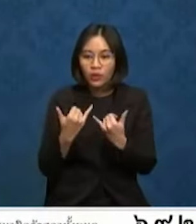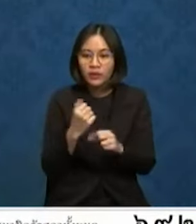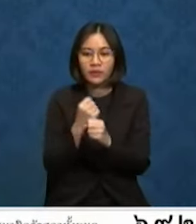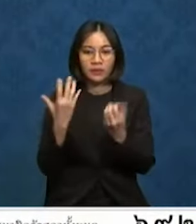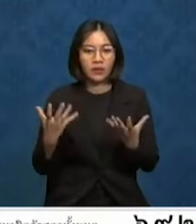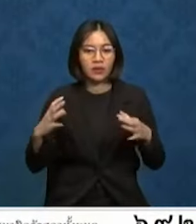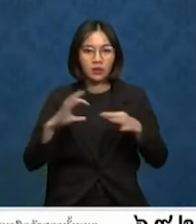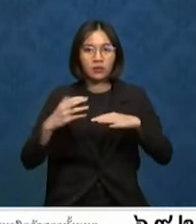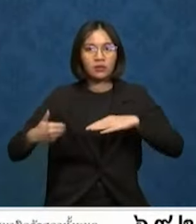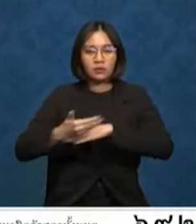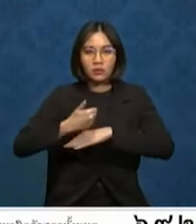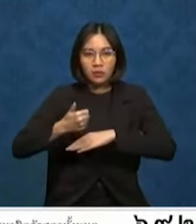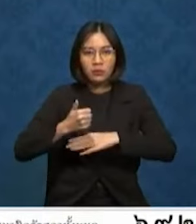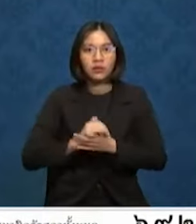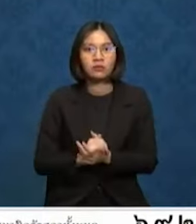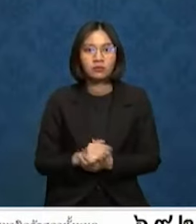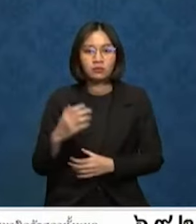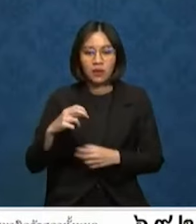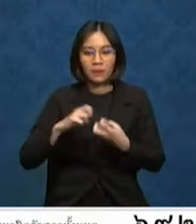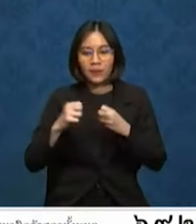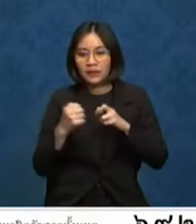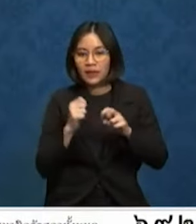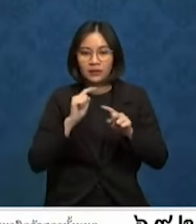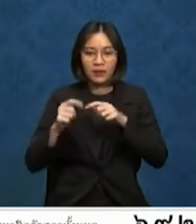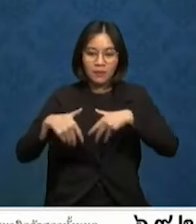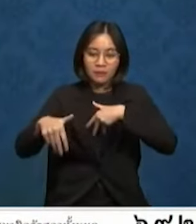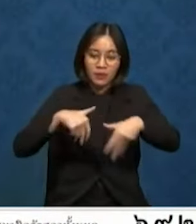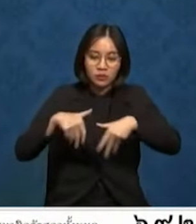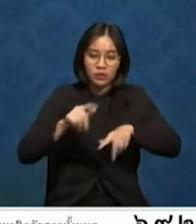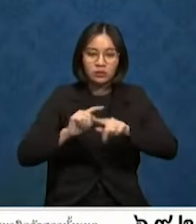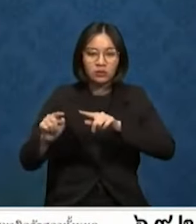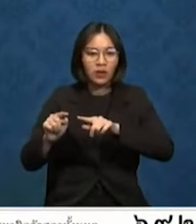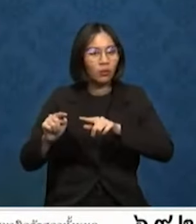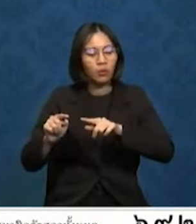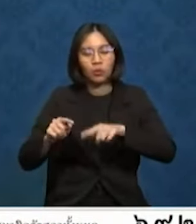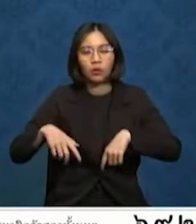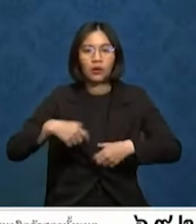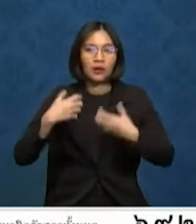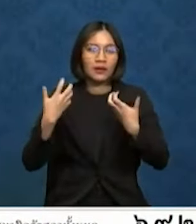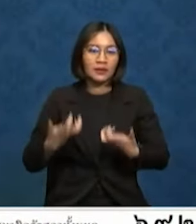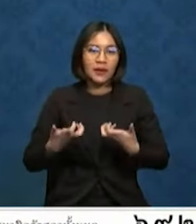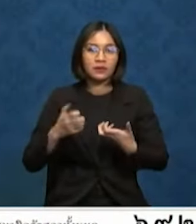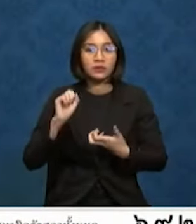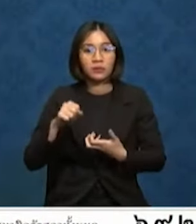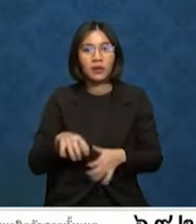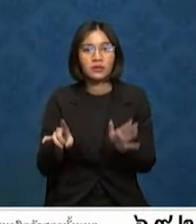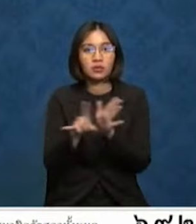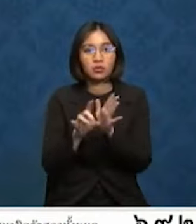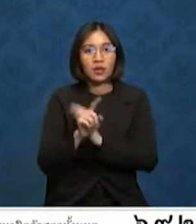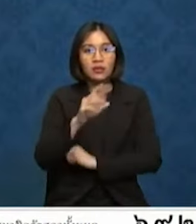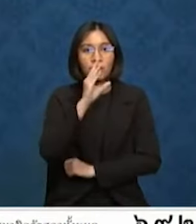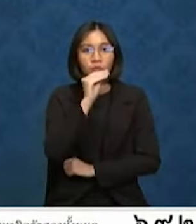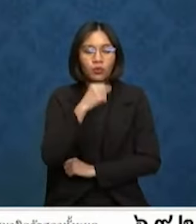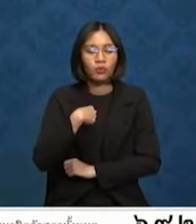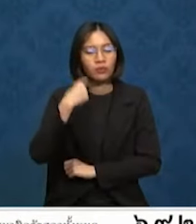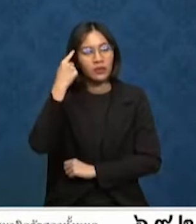การเมืองถึงวันนี้มันจะเป็นยังไงปัญหาประชาชนประชาชนมันจะไม่ยับกว่านี้เหรอและประการสุดท้ายที่พูดกัน